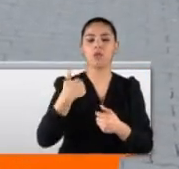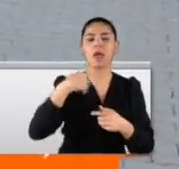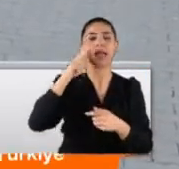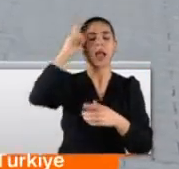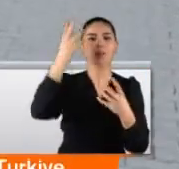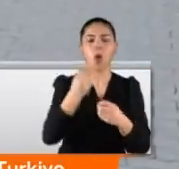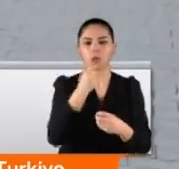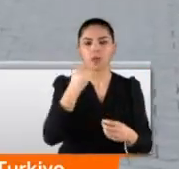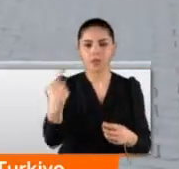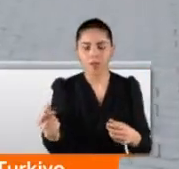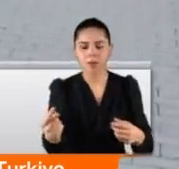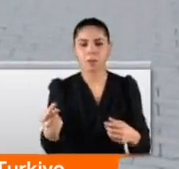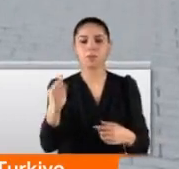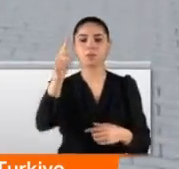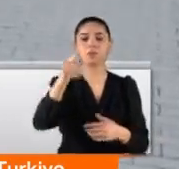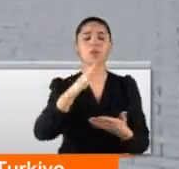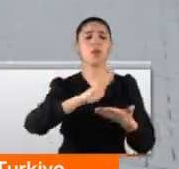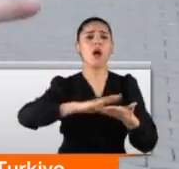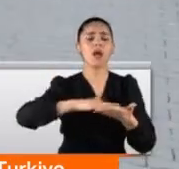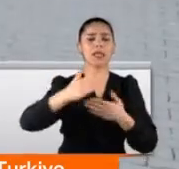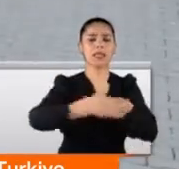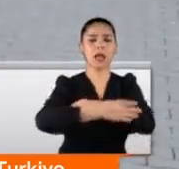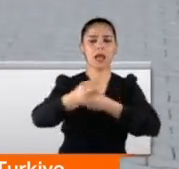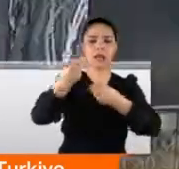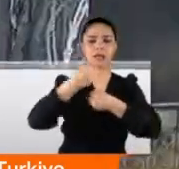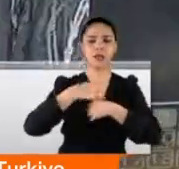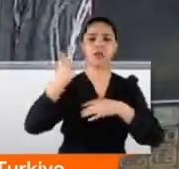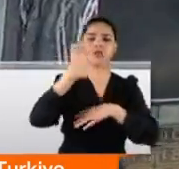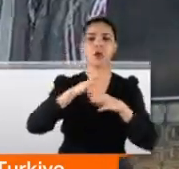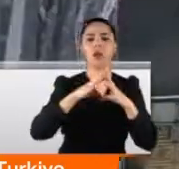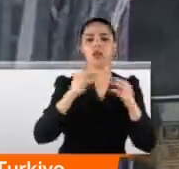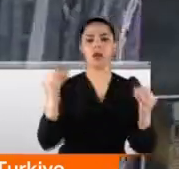söyledim. Sağ olsun o arkadaş yardımcı oldu. Ondan sonrası kayıp.